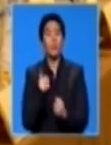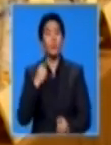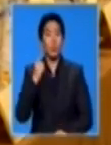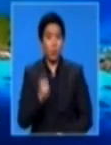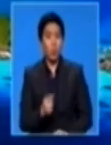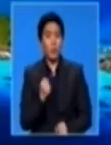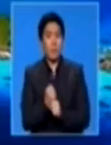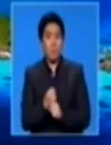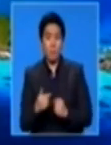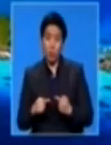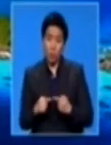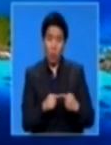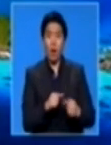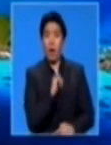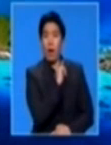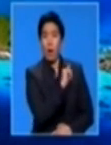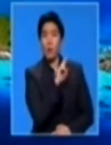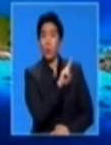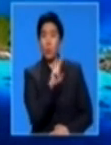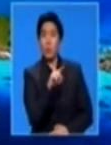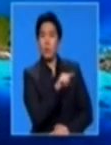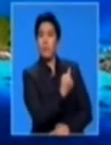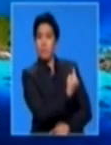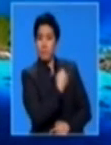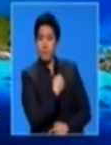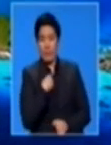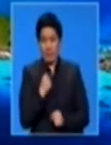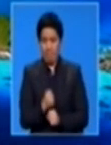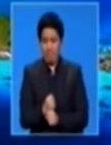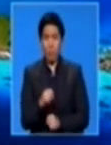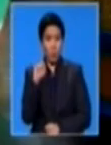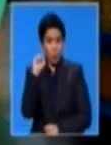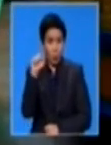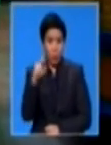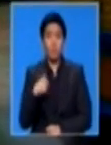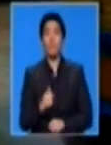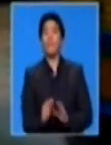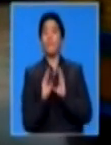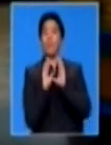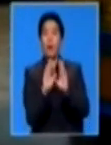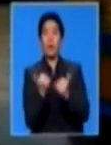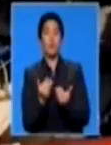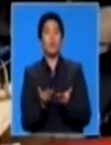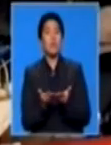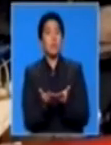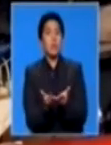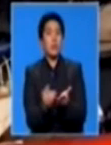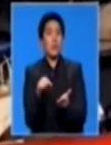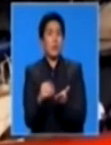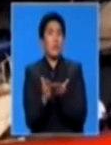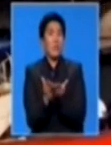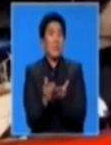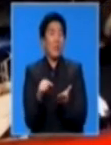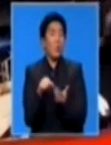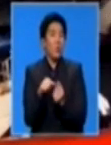ดำเนินการในส่วนที่ทางIUUได้เข้มงวดเร่งรัดมาก็ผมฝากถึงเรือประมงที่มีขน